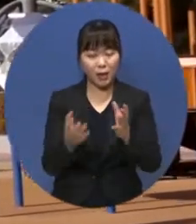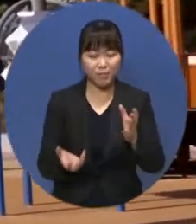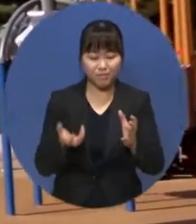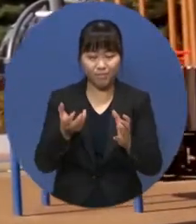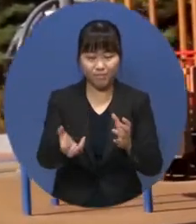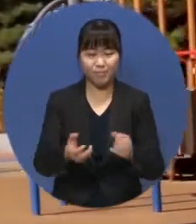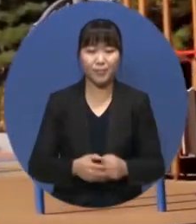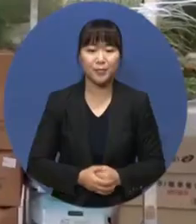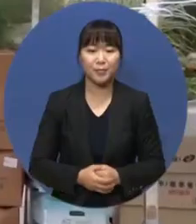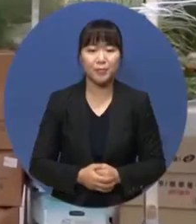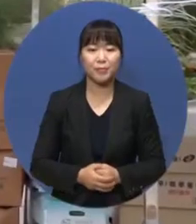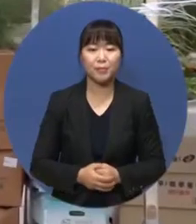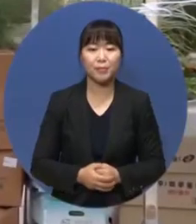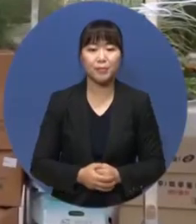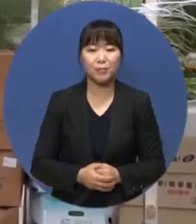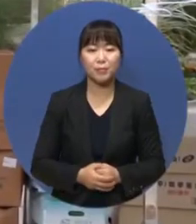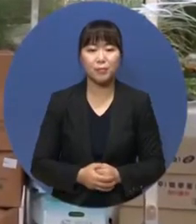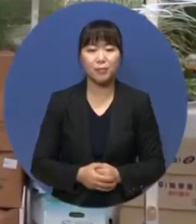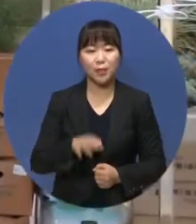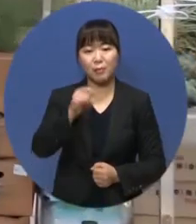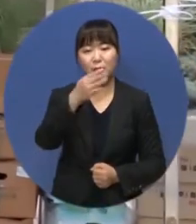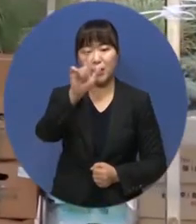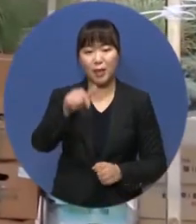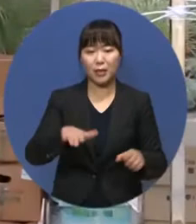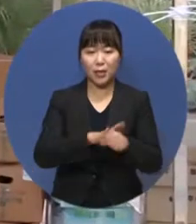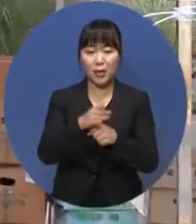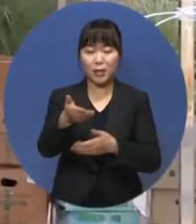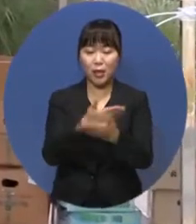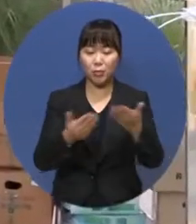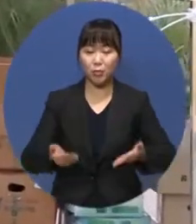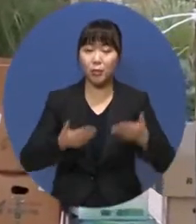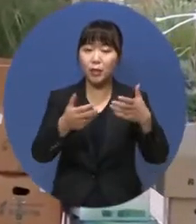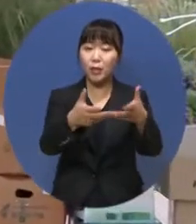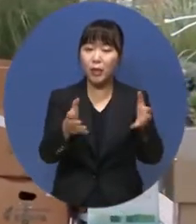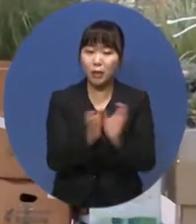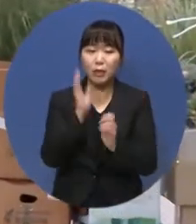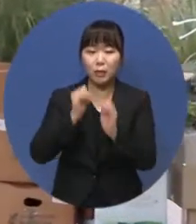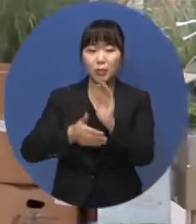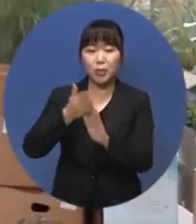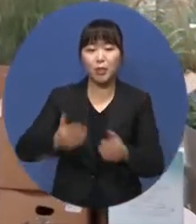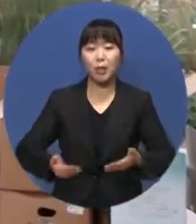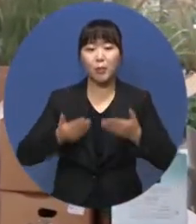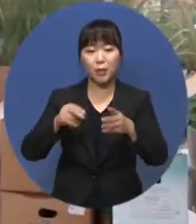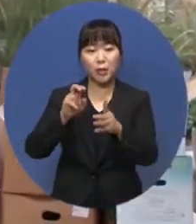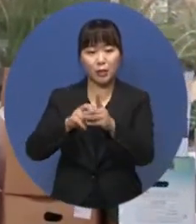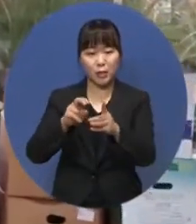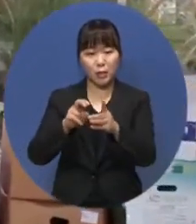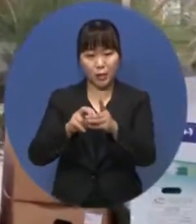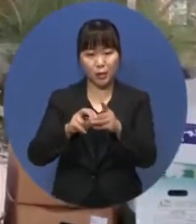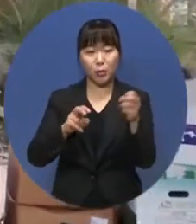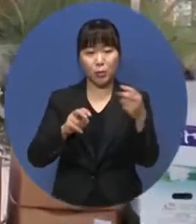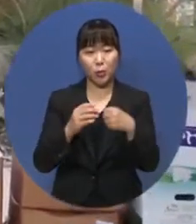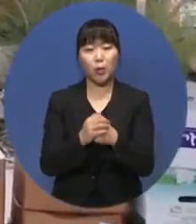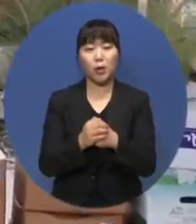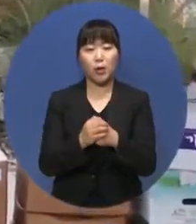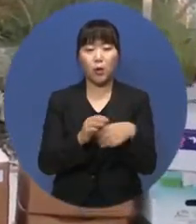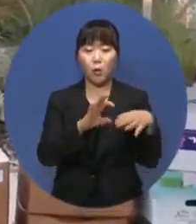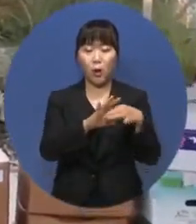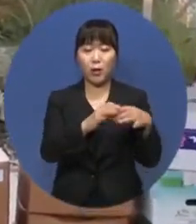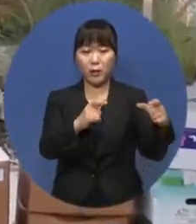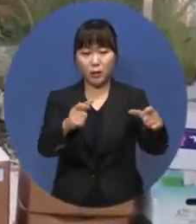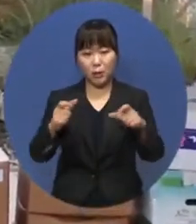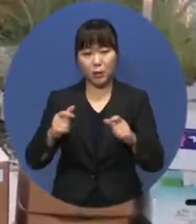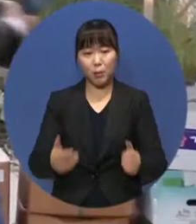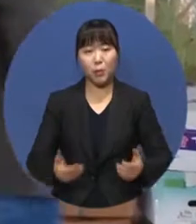나섰습니다. 밀락 사랑 나눔 봉사단은 의정부시 자원봉사센터를 비롯한 해당